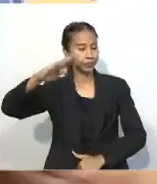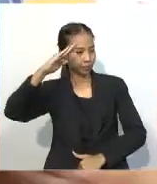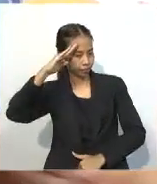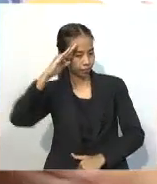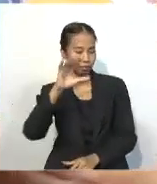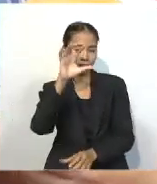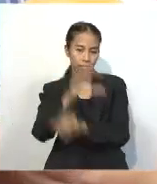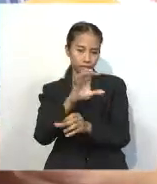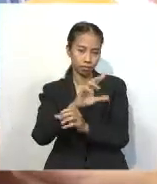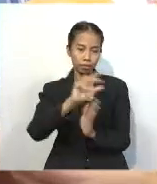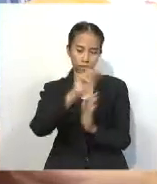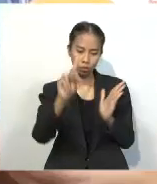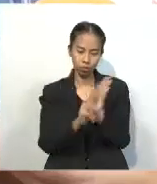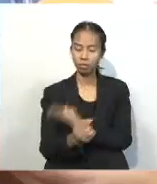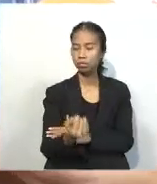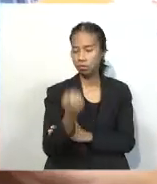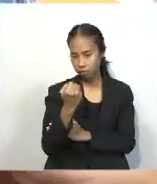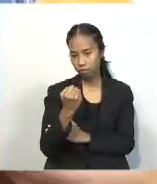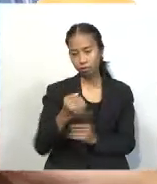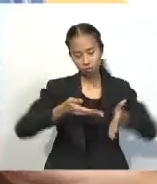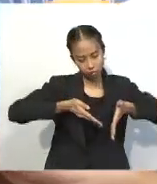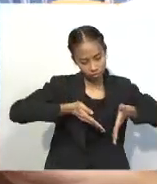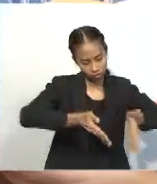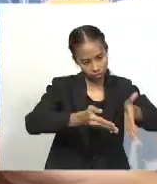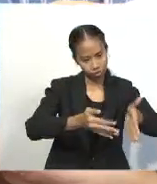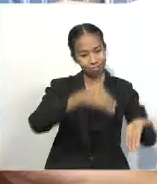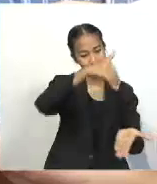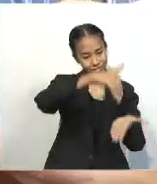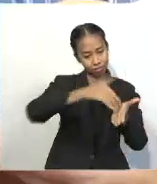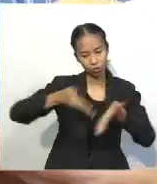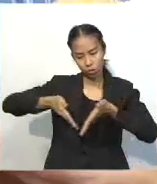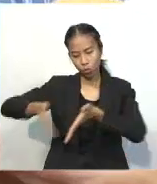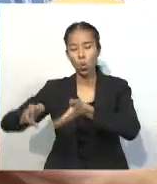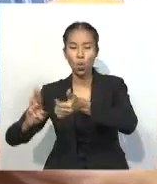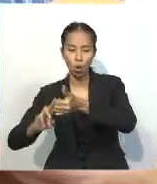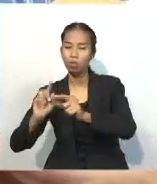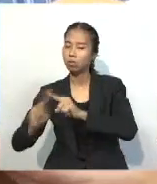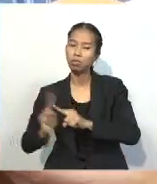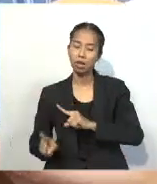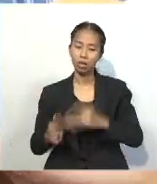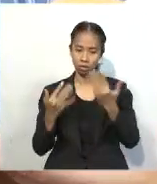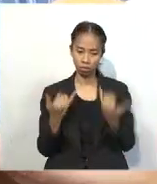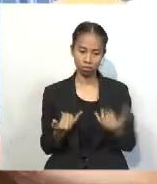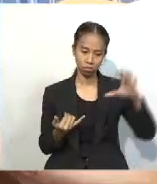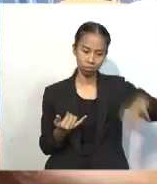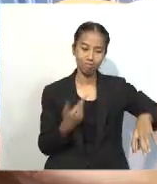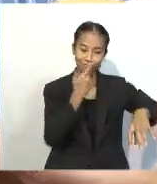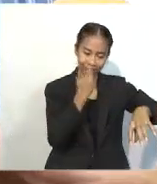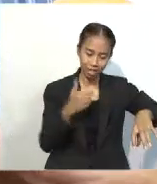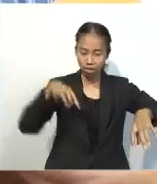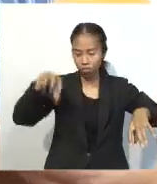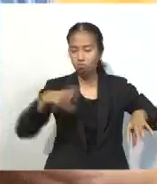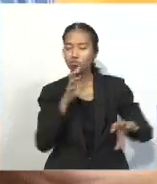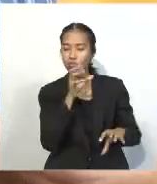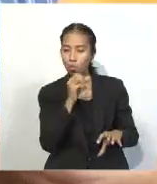ะบังคับใช้กฎหมายนะคะอย่างเข้มงวดทั้งถนนสายหลักและสายรองพร้อมกันนี้ได้กำหนดพื้นที่เป็นสีแดงและสีส้ม